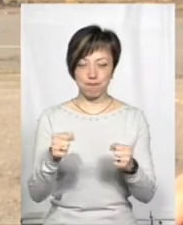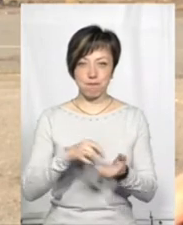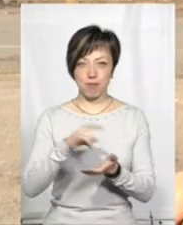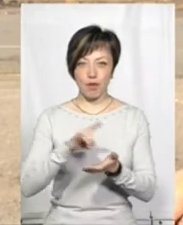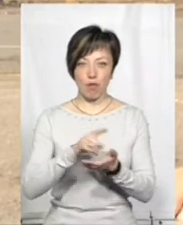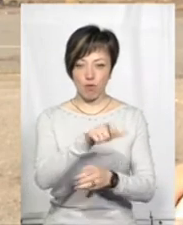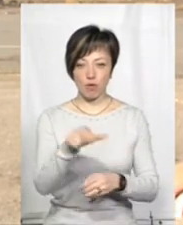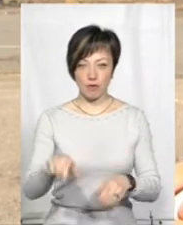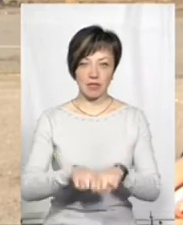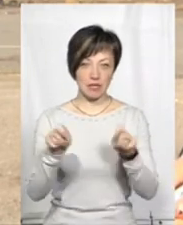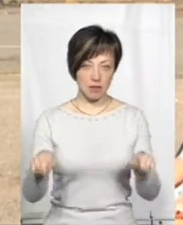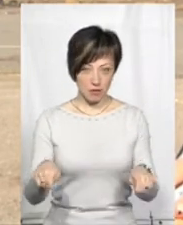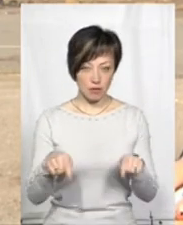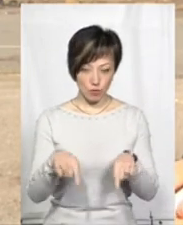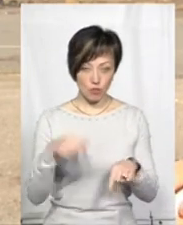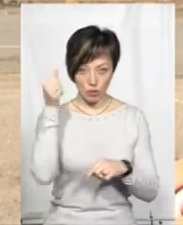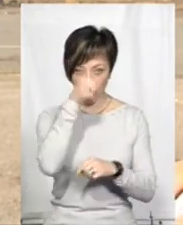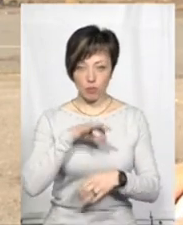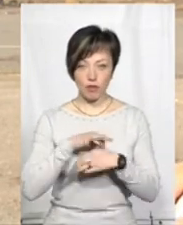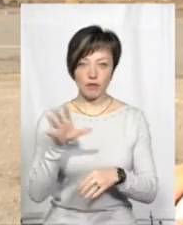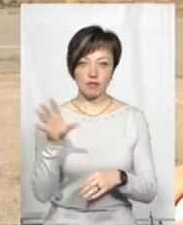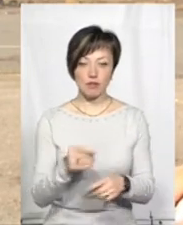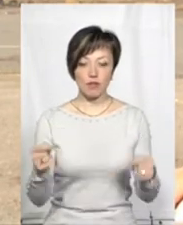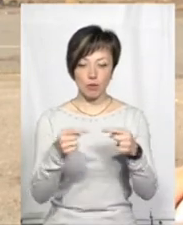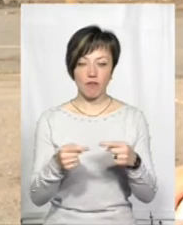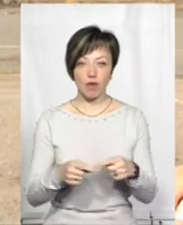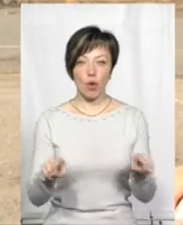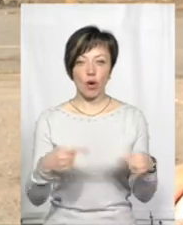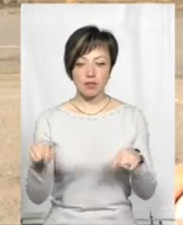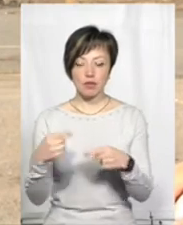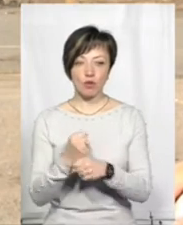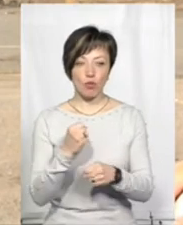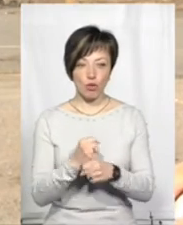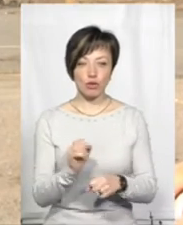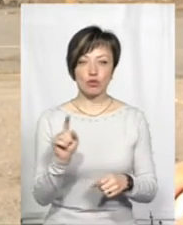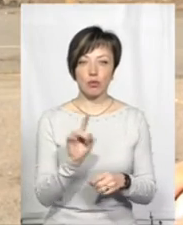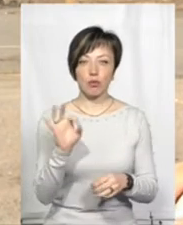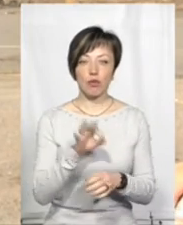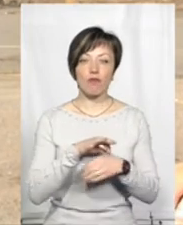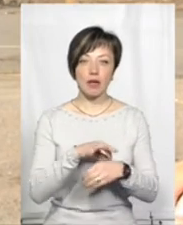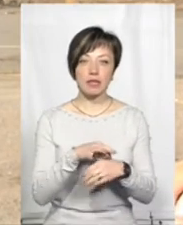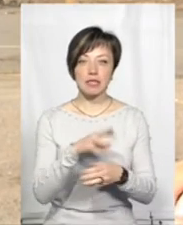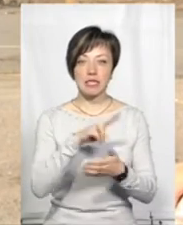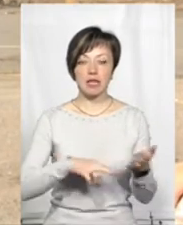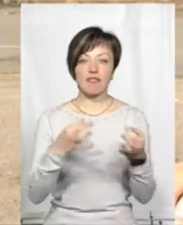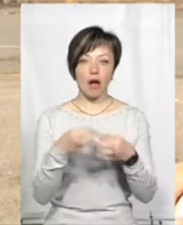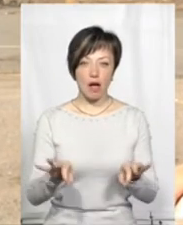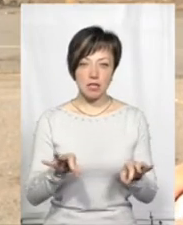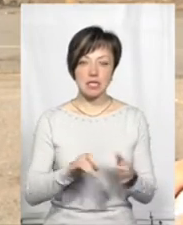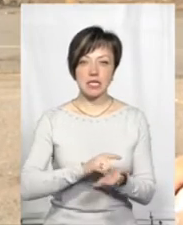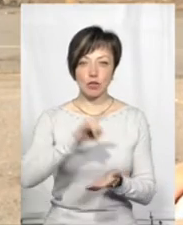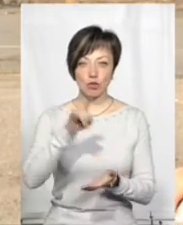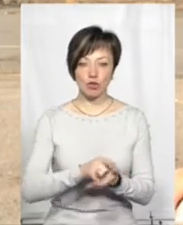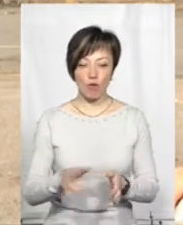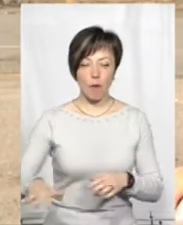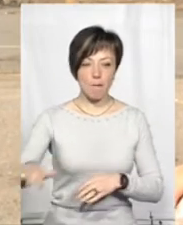цьому році відкрити. І ми проводимо всі відповідні організаційні роботи щодо проведення сертифікації